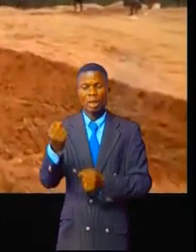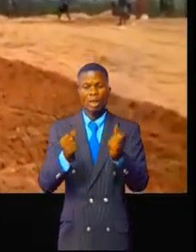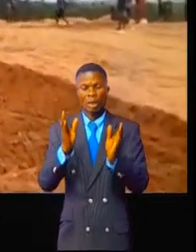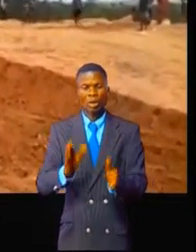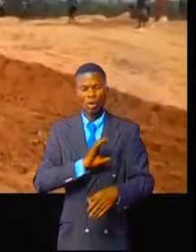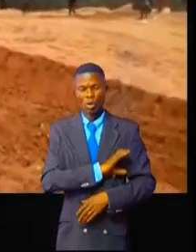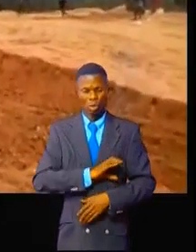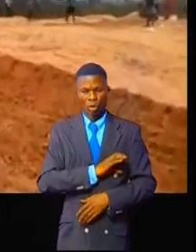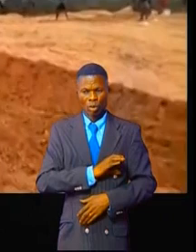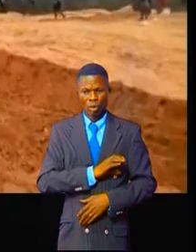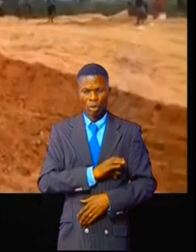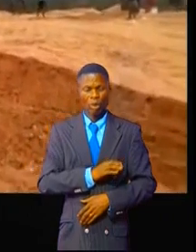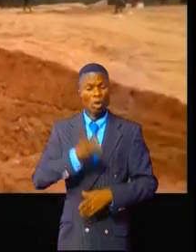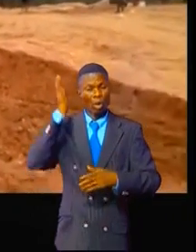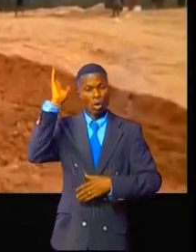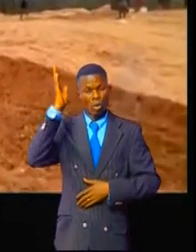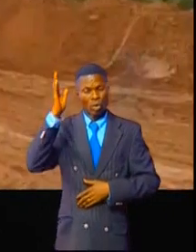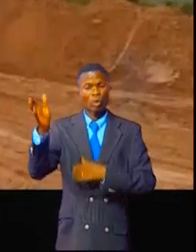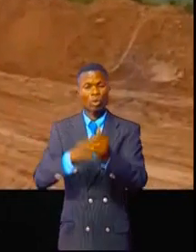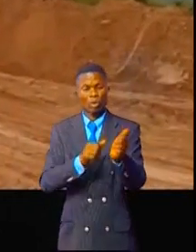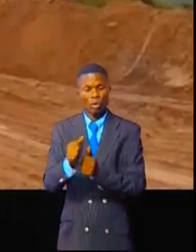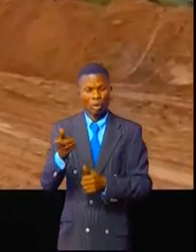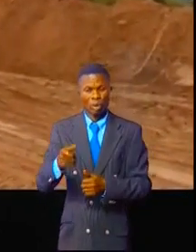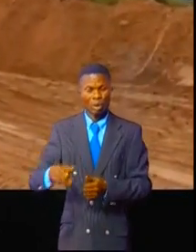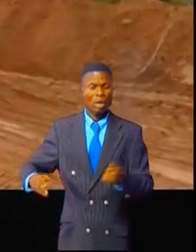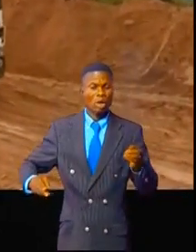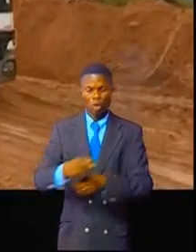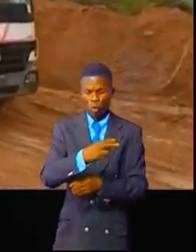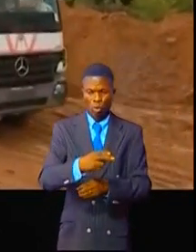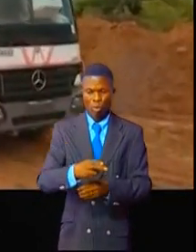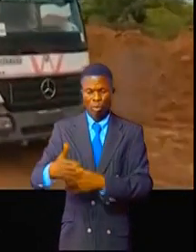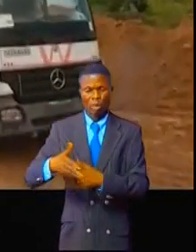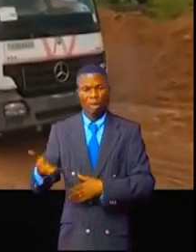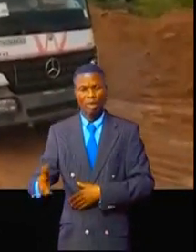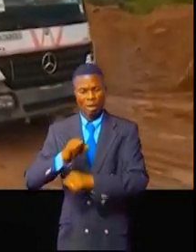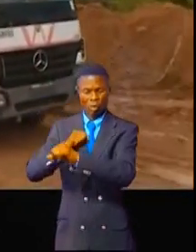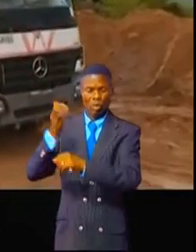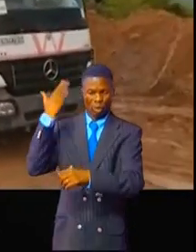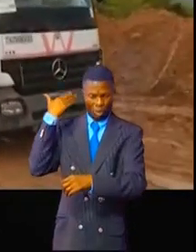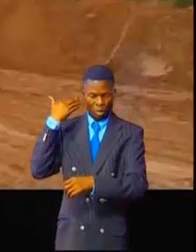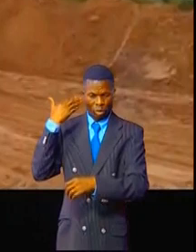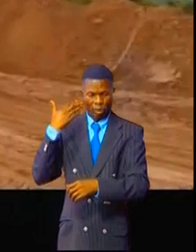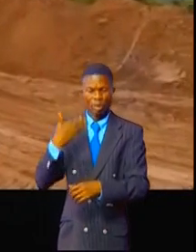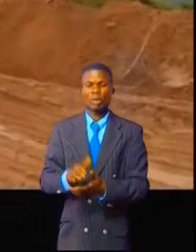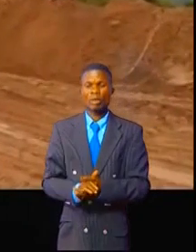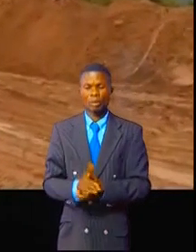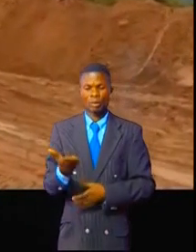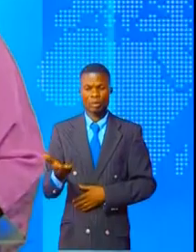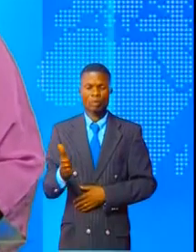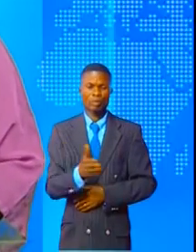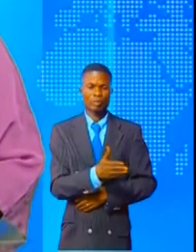comportent par moments à mercenaires coupant ainsi à chaque fois les rangs des mises à côté pour barrer les eaux vers l'érosion